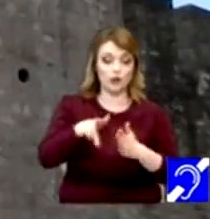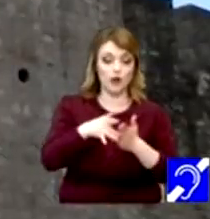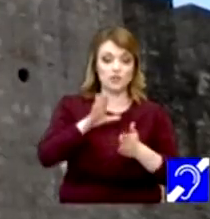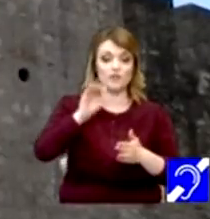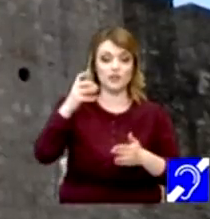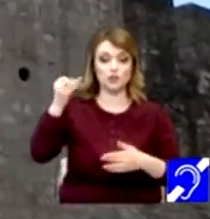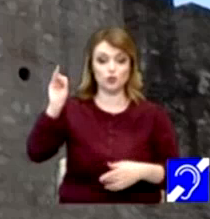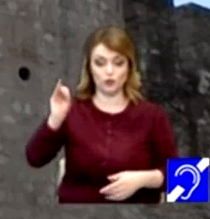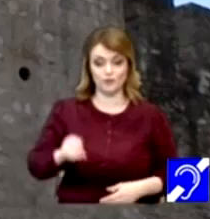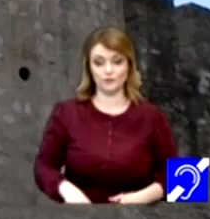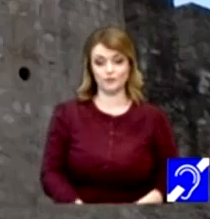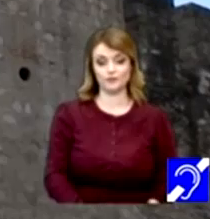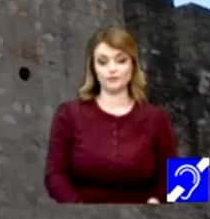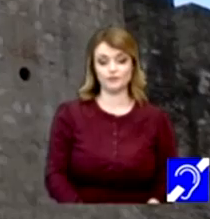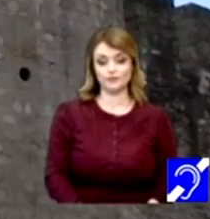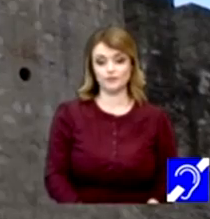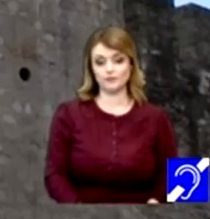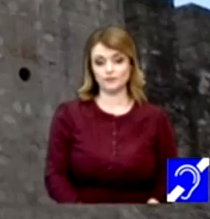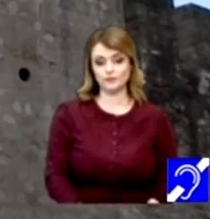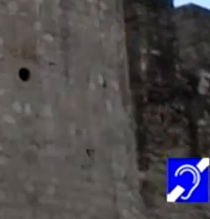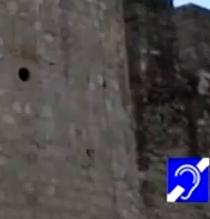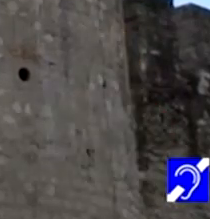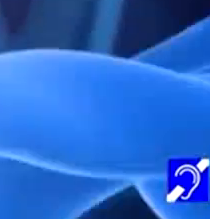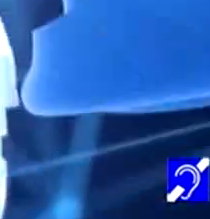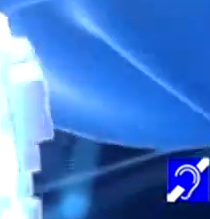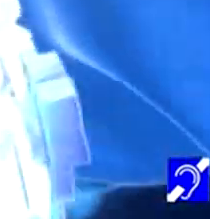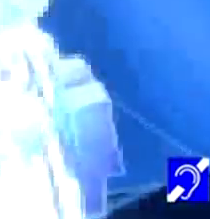Județean Ștefan cel Mare din Vaslui.